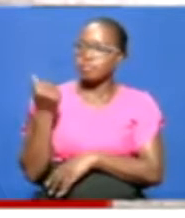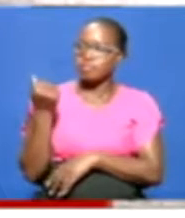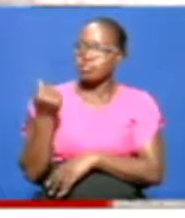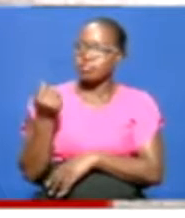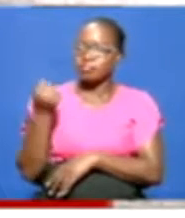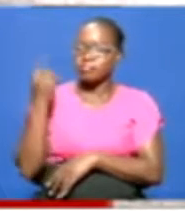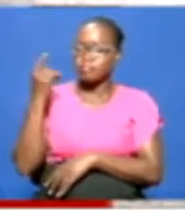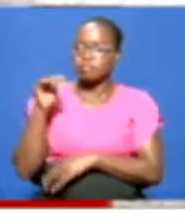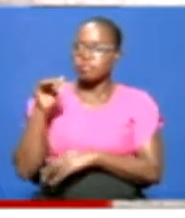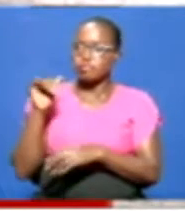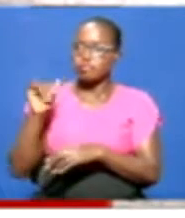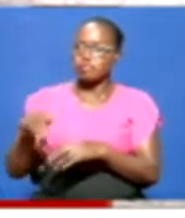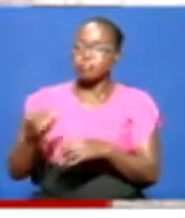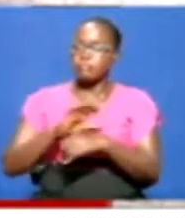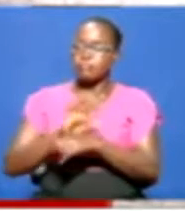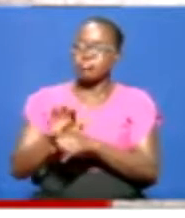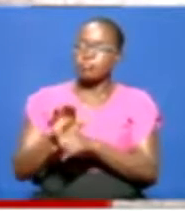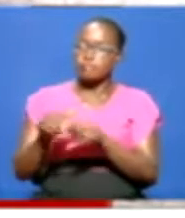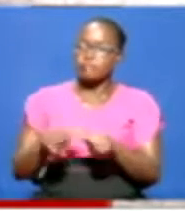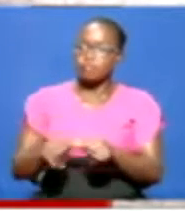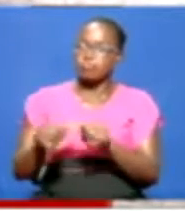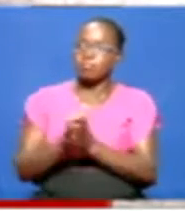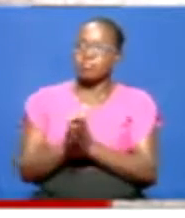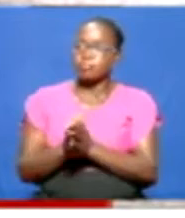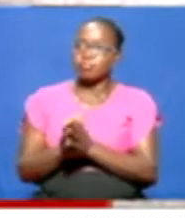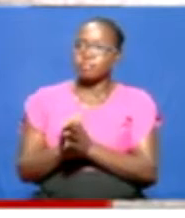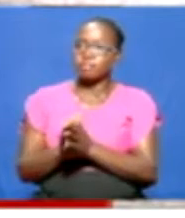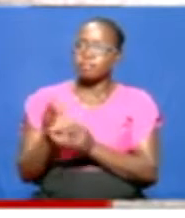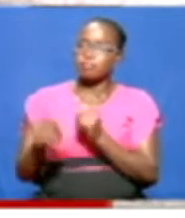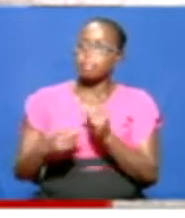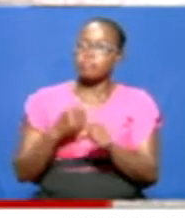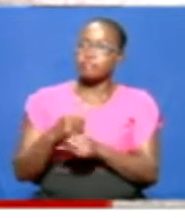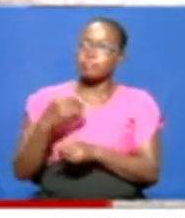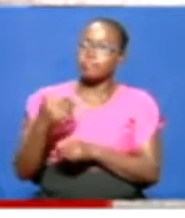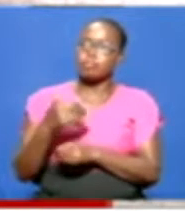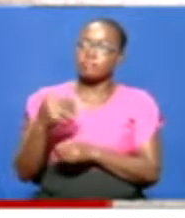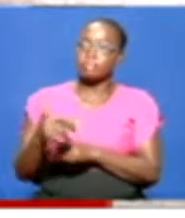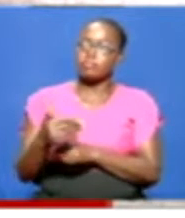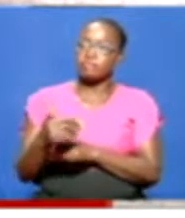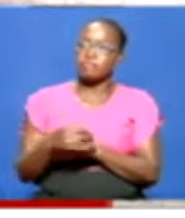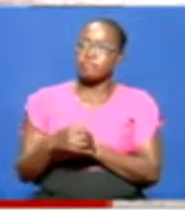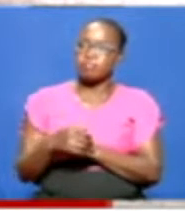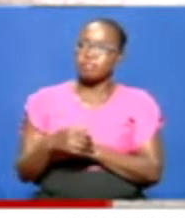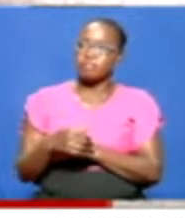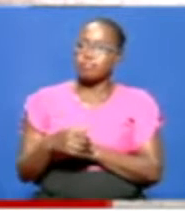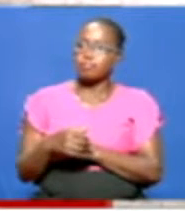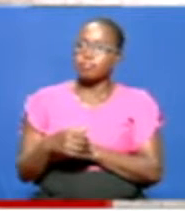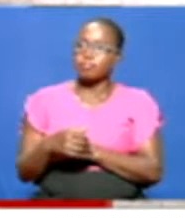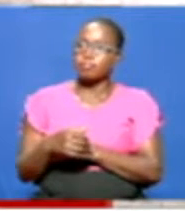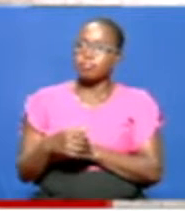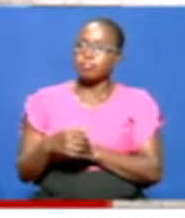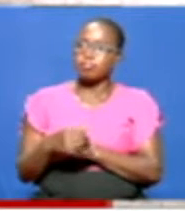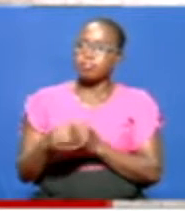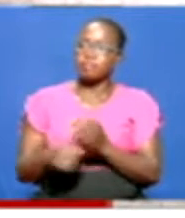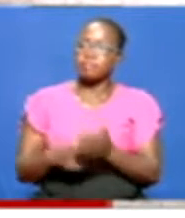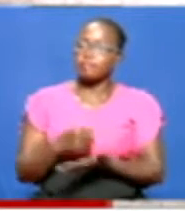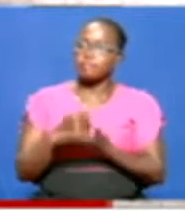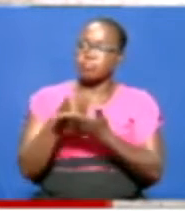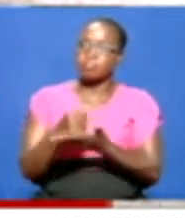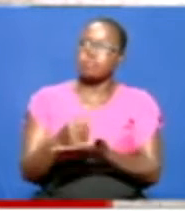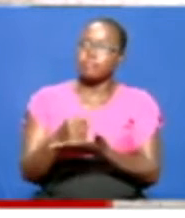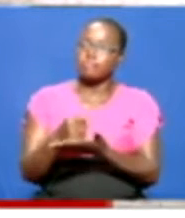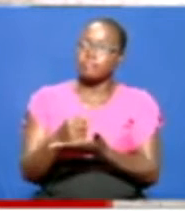na kongamano kama hili lao la kila mwaka, nasikia sasa itakuwa kila miaka miwili, linasaidia